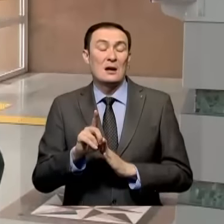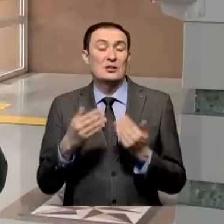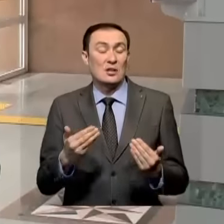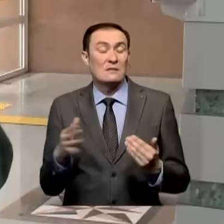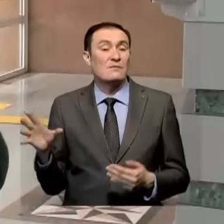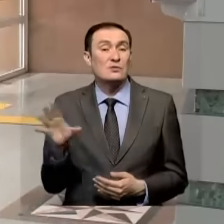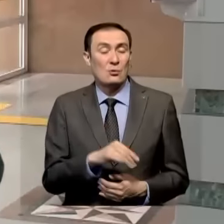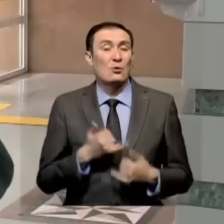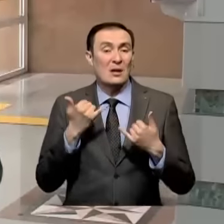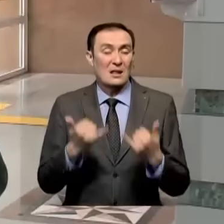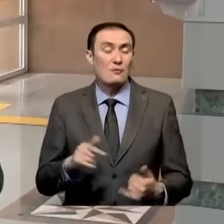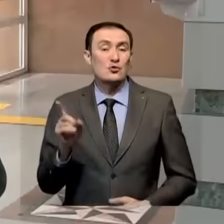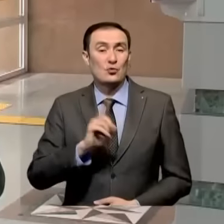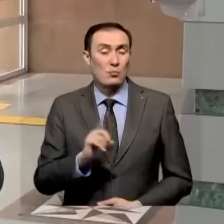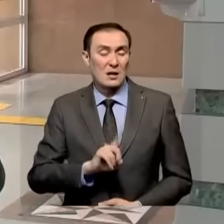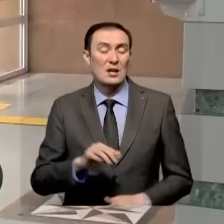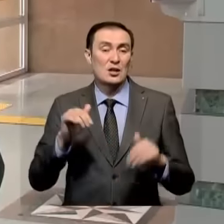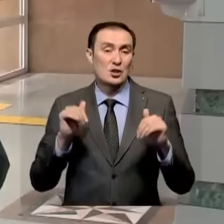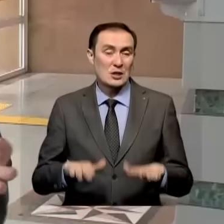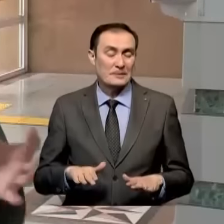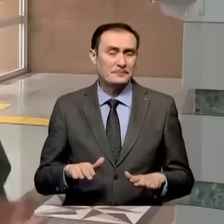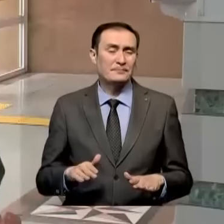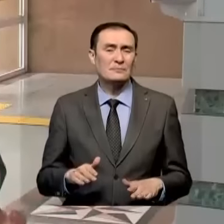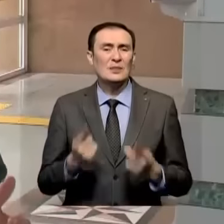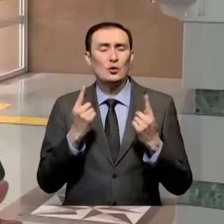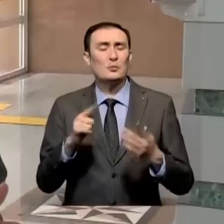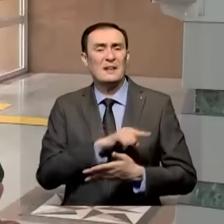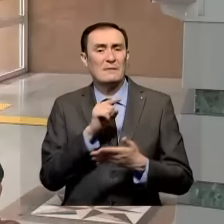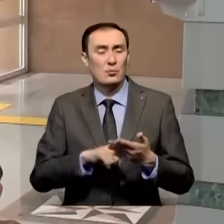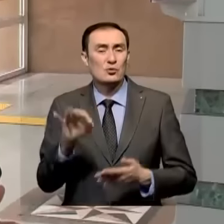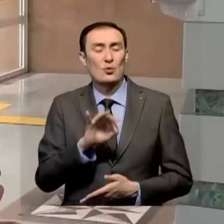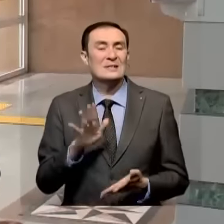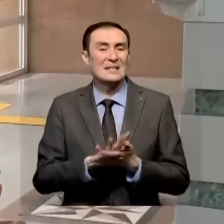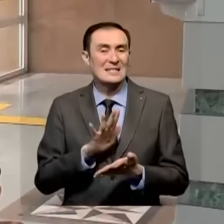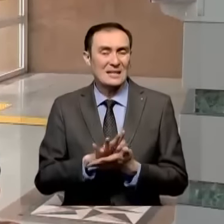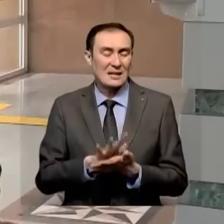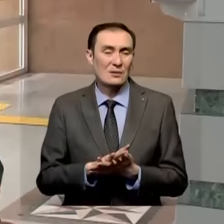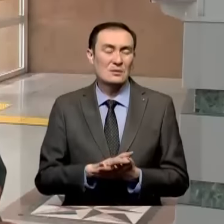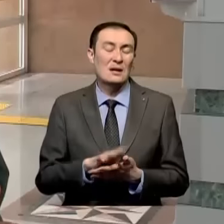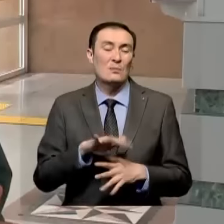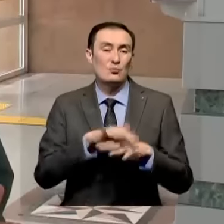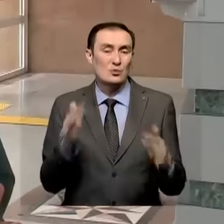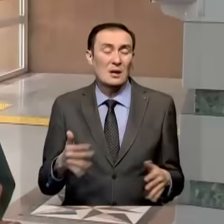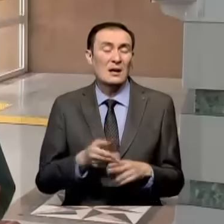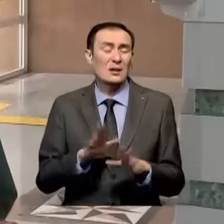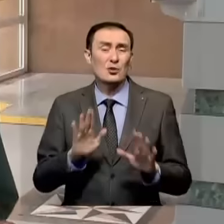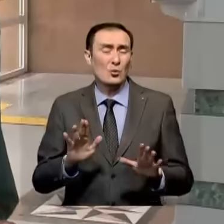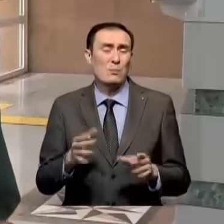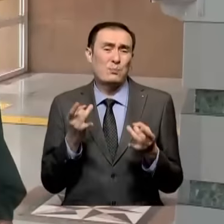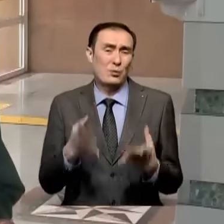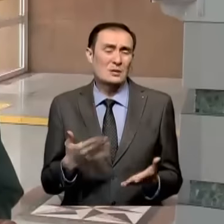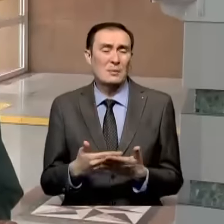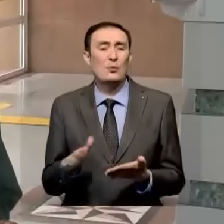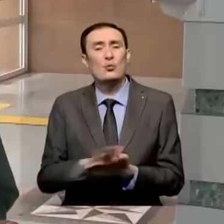все направлено на то, чтобы решить глобальные вопросы касательно загрязнения ТБО. И это уже не только просто